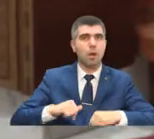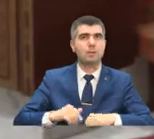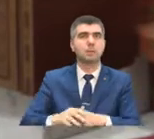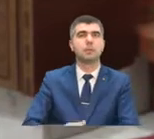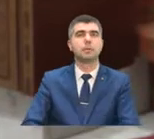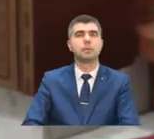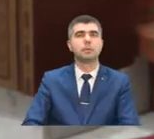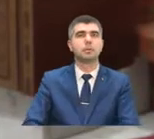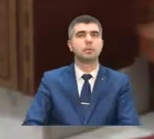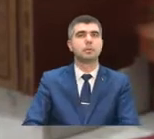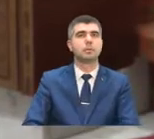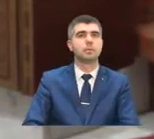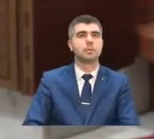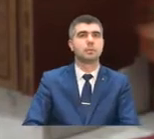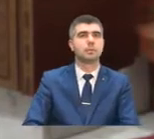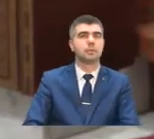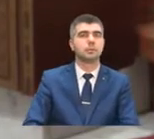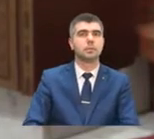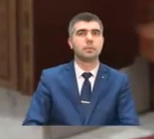انتهى الوقت.